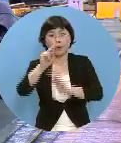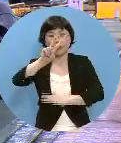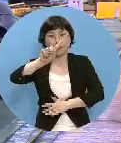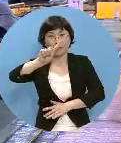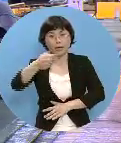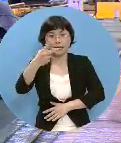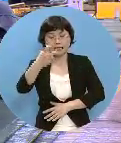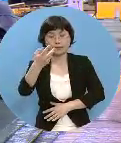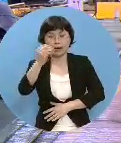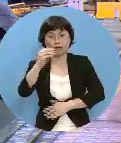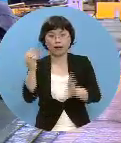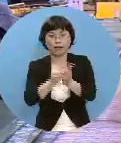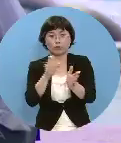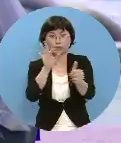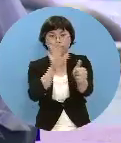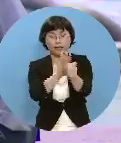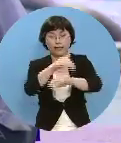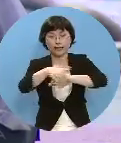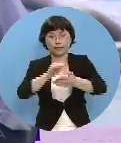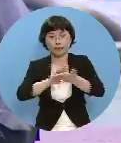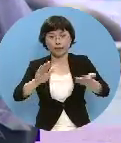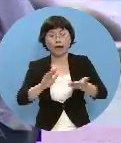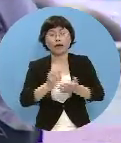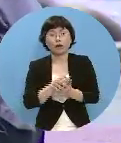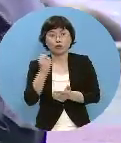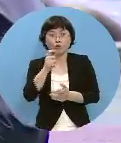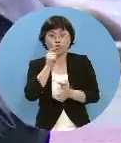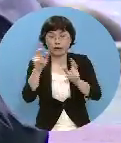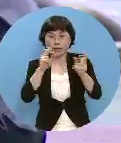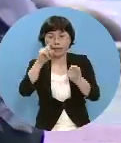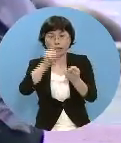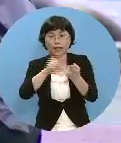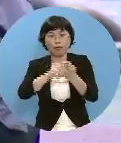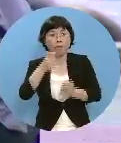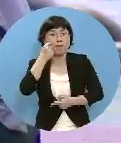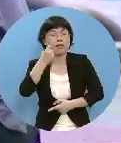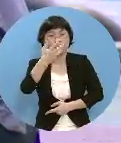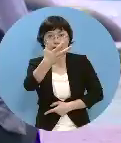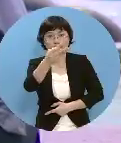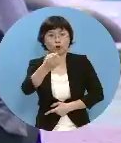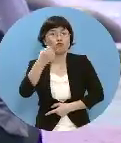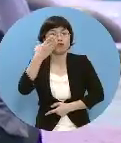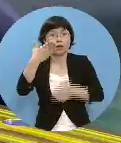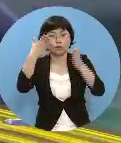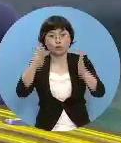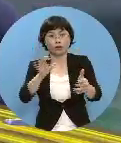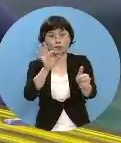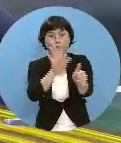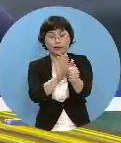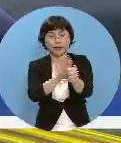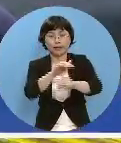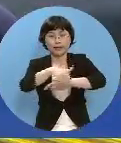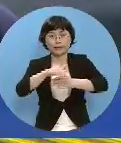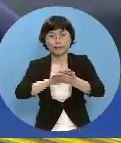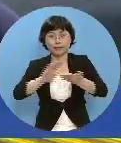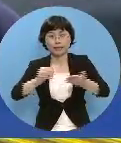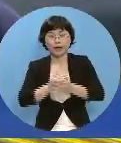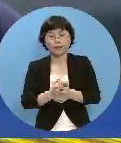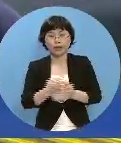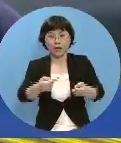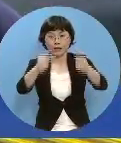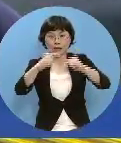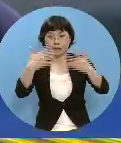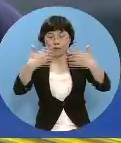120만 원까지 지원할 계획입니다. 또 채용 기업에는 매달 80만 원씩 9개월 동안 지원합니다.